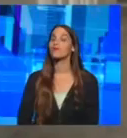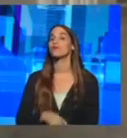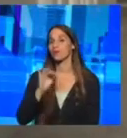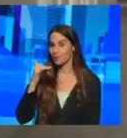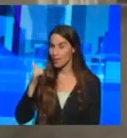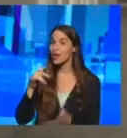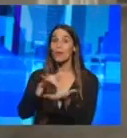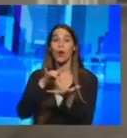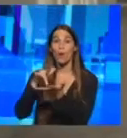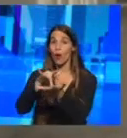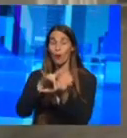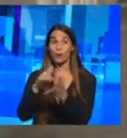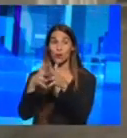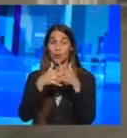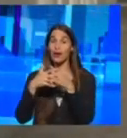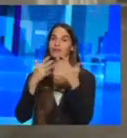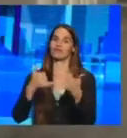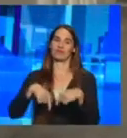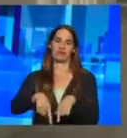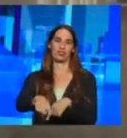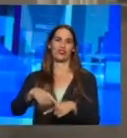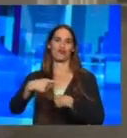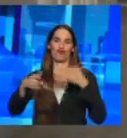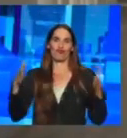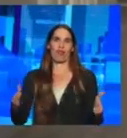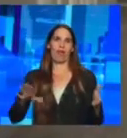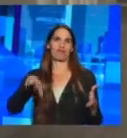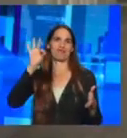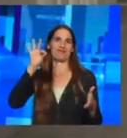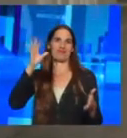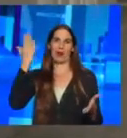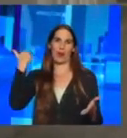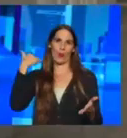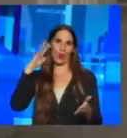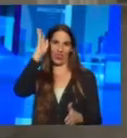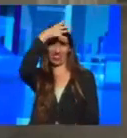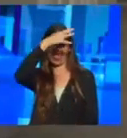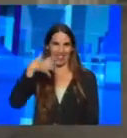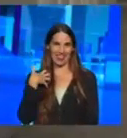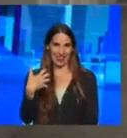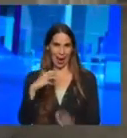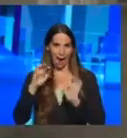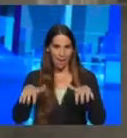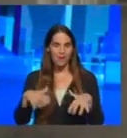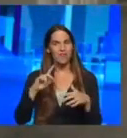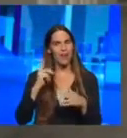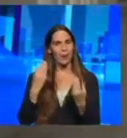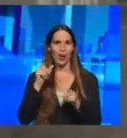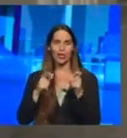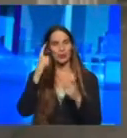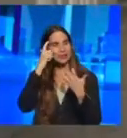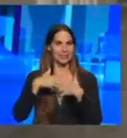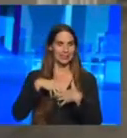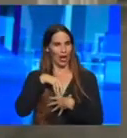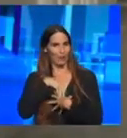כן, בכל מקום בארצות הברית היום מציינים את יום השנה להיבחרו של הנשיא טראמפ, ולא מעט אנשים כאן גם עושים היום חשבון נפש, אבל הנשיא